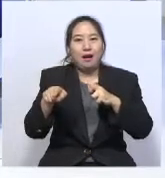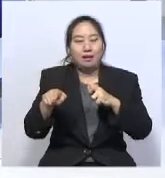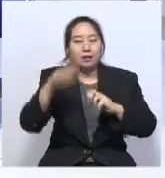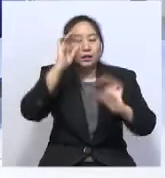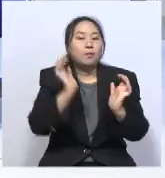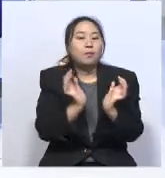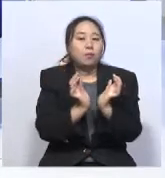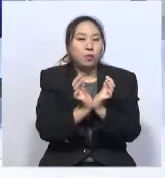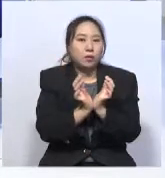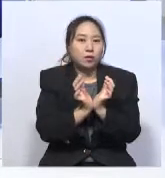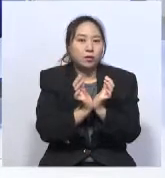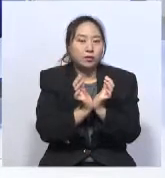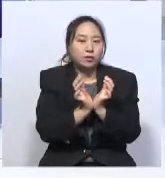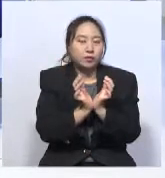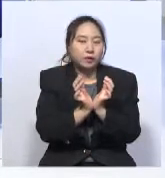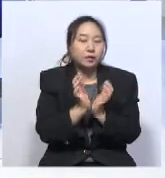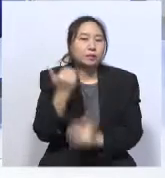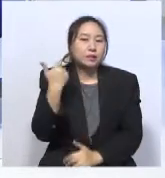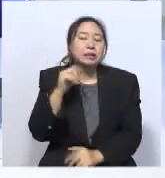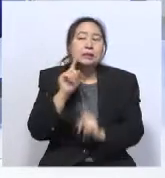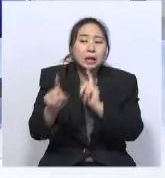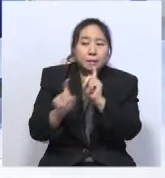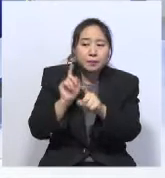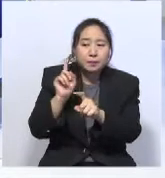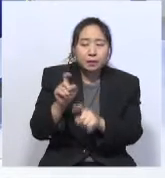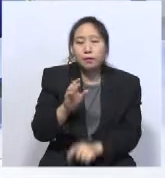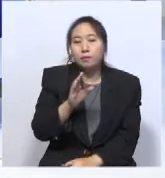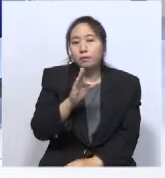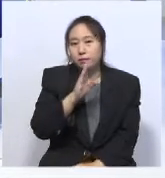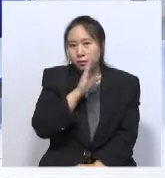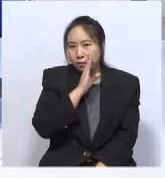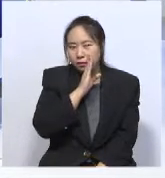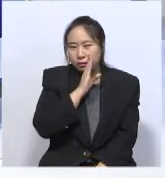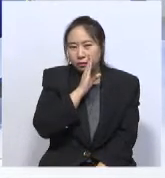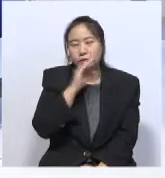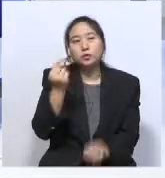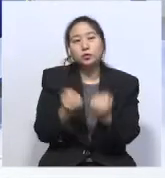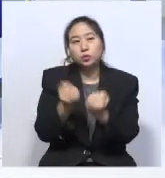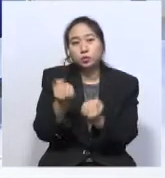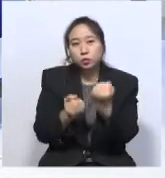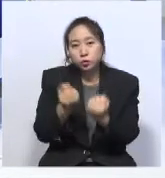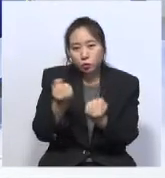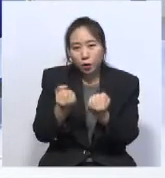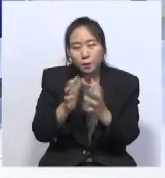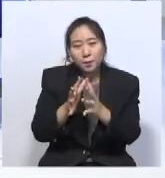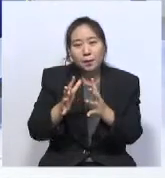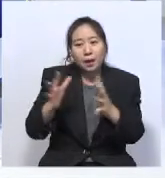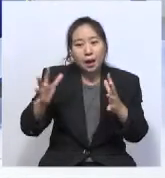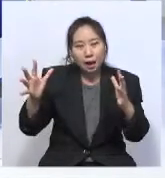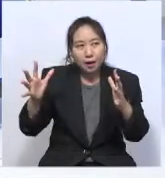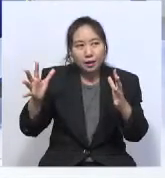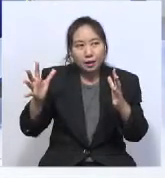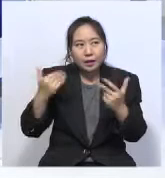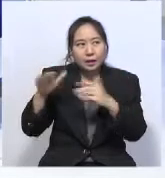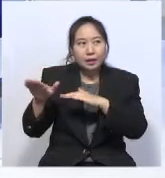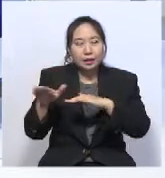จทางหลวงเองเราก็มีการสอบถามนะครับว่าถ้าเกิดมีปริมาณรถมากขึ้นกว่าวันนี้เตรีย